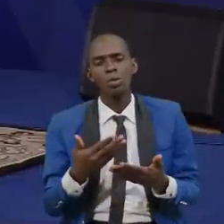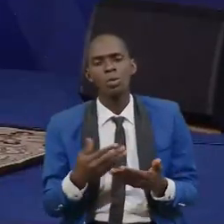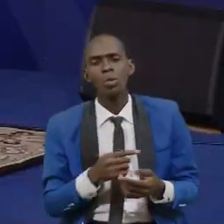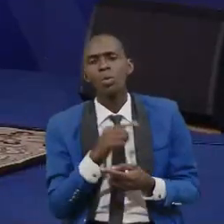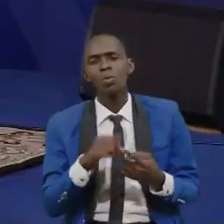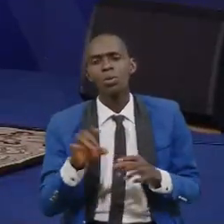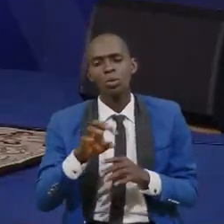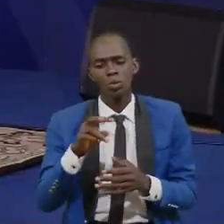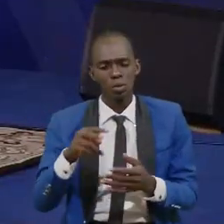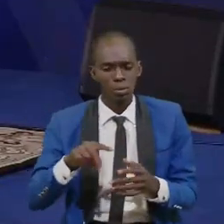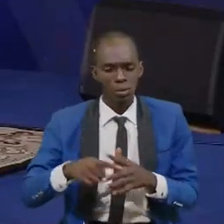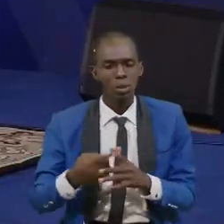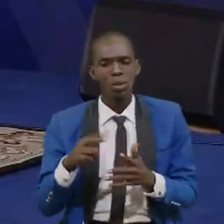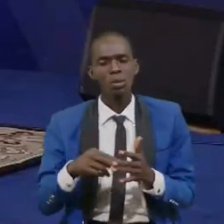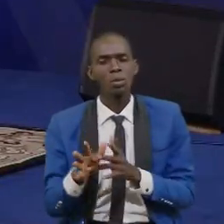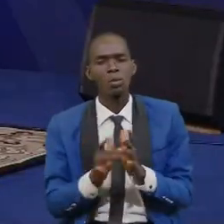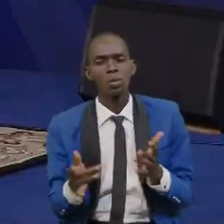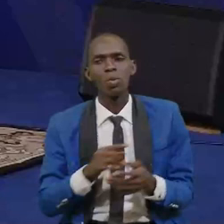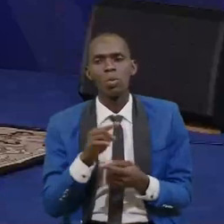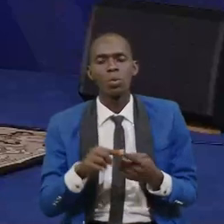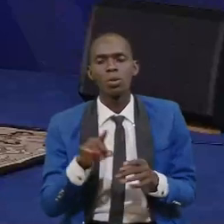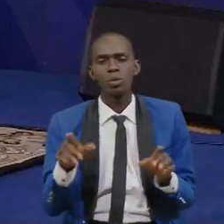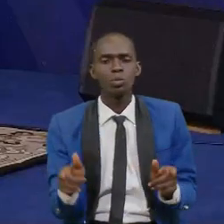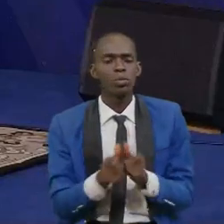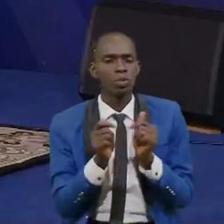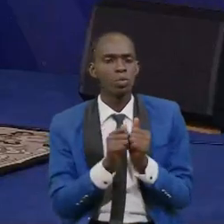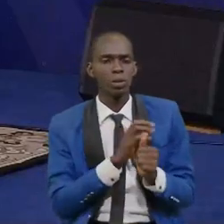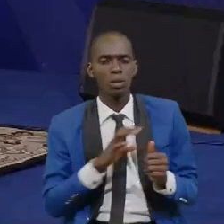Où est-ce que tu as vu la Bible? Où est-ce que tu as rencontré Christ?